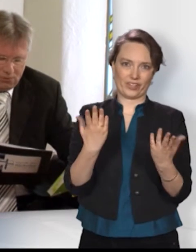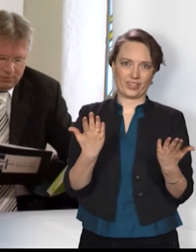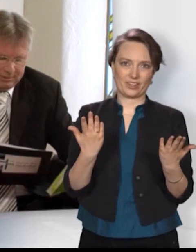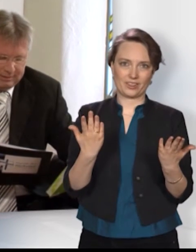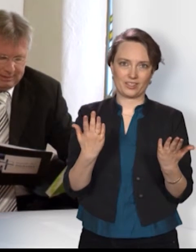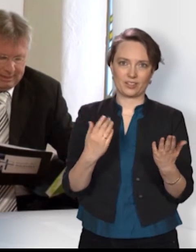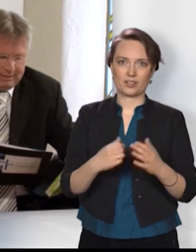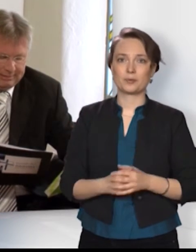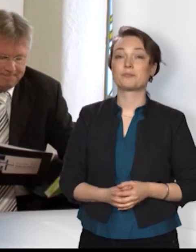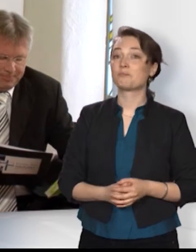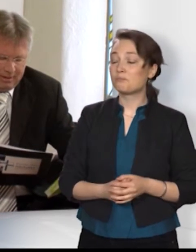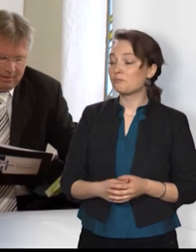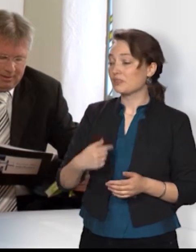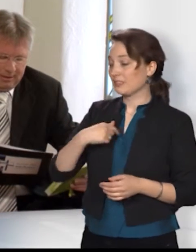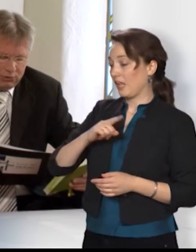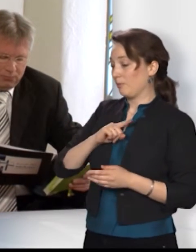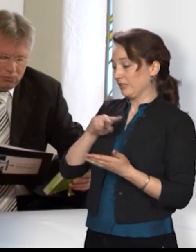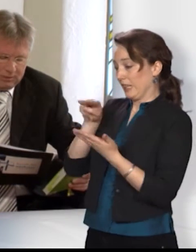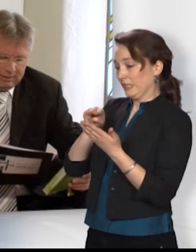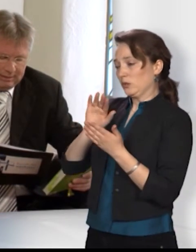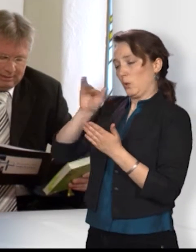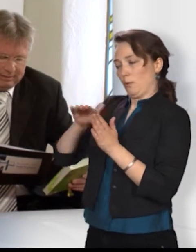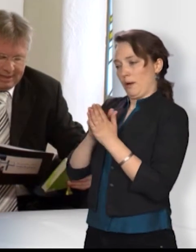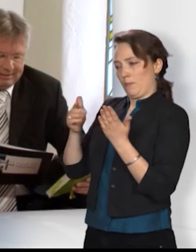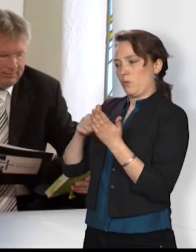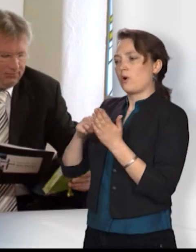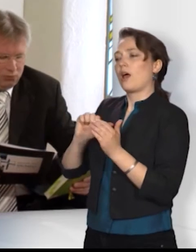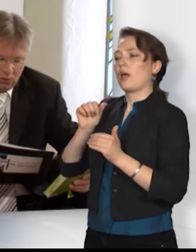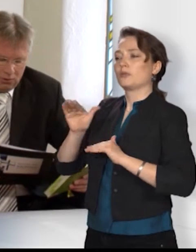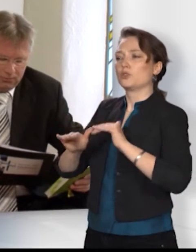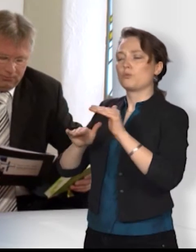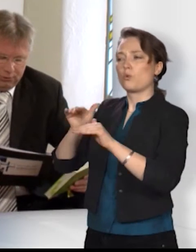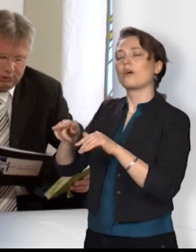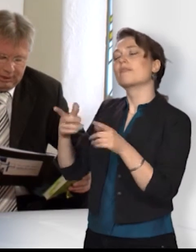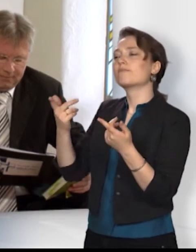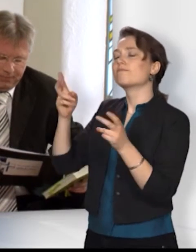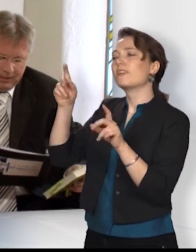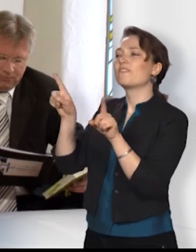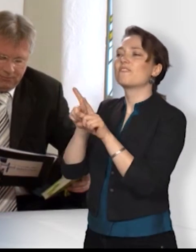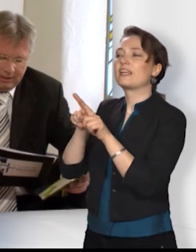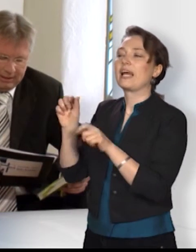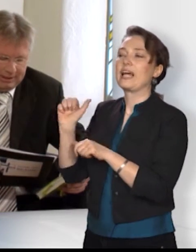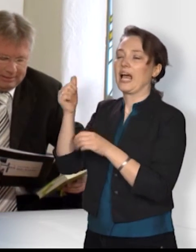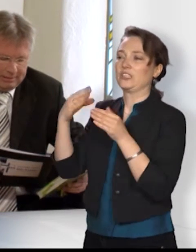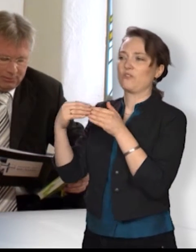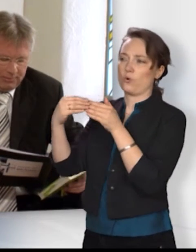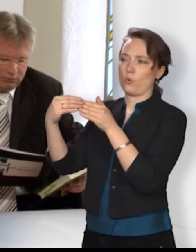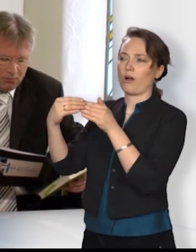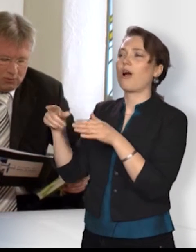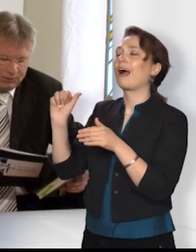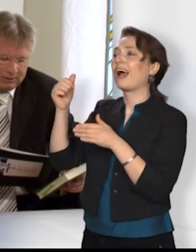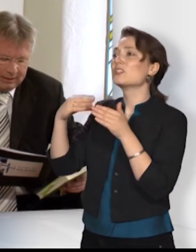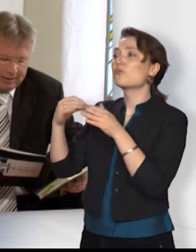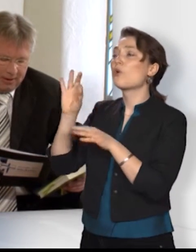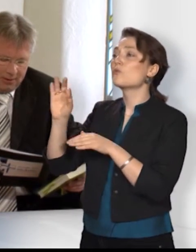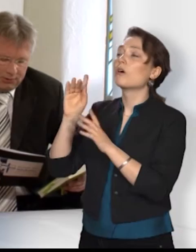Lebensspuren Folgendes gelesen. Lebensspuren ist als Reiseführer zu verstehen, nicht um ferne Inseln oder